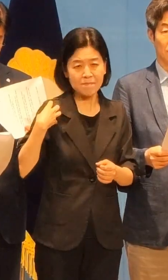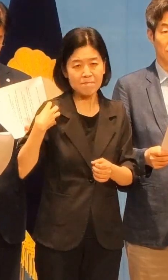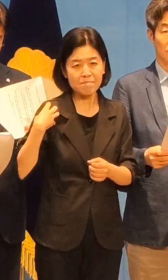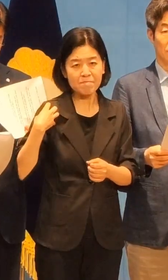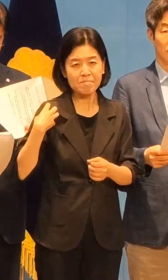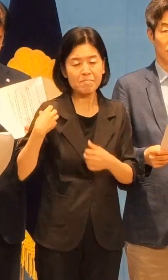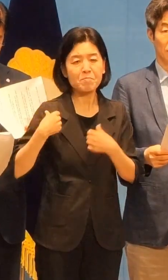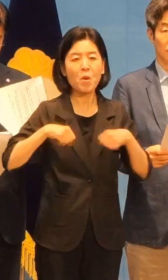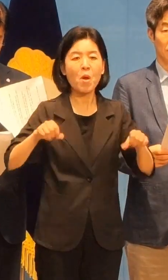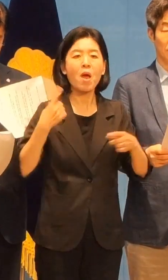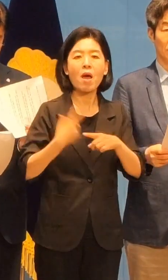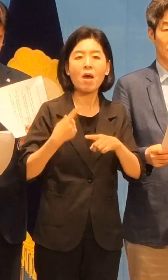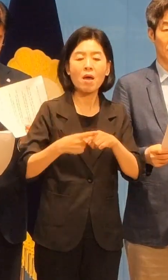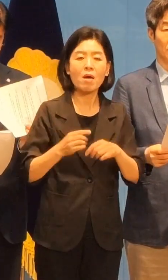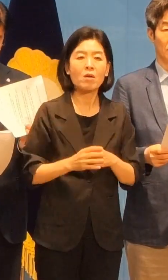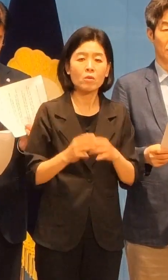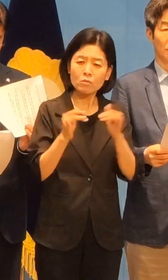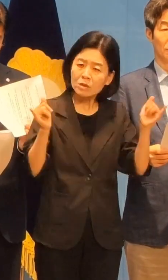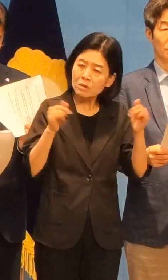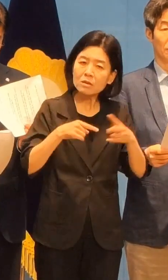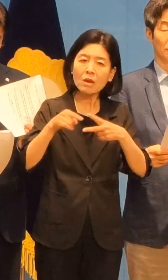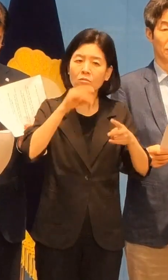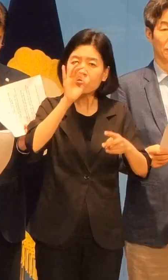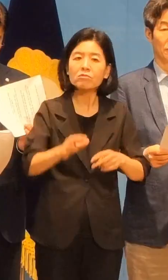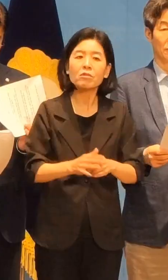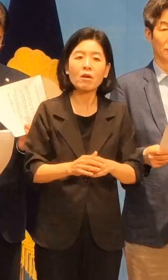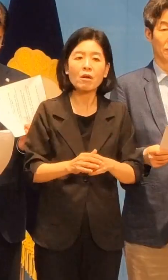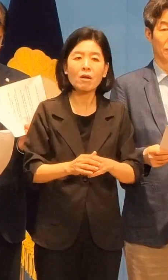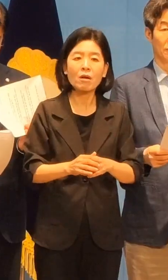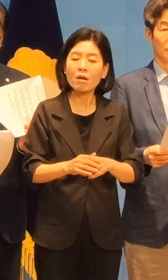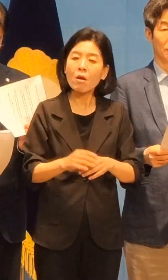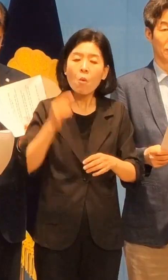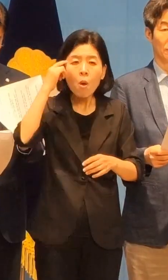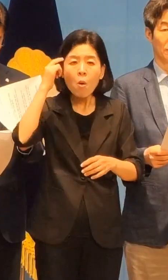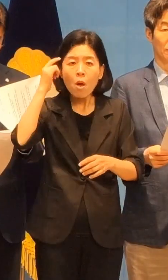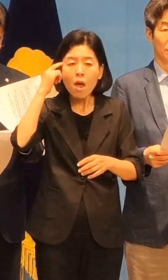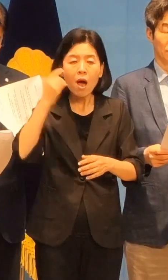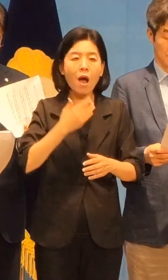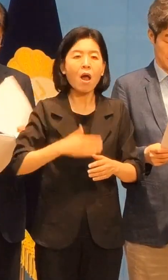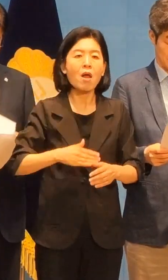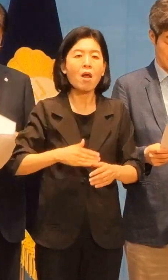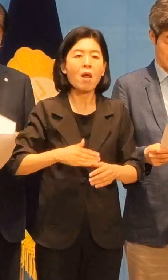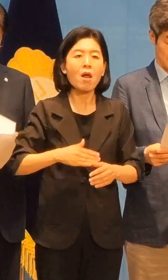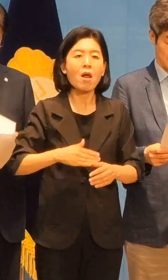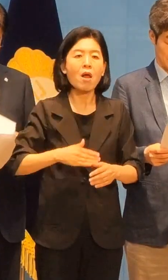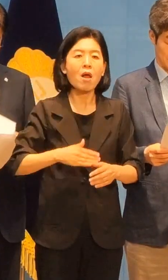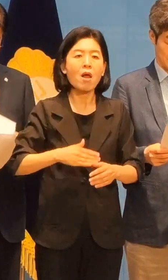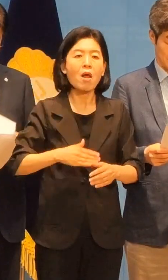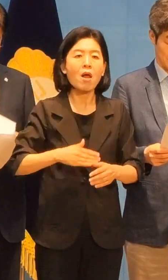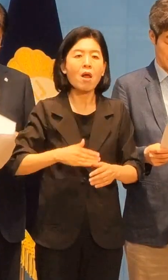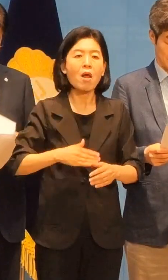어렵습니다. 국민은 왜 이런 결정이 내려졌는지 알 권리가 있습니다. 검찰은